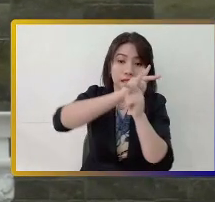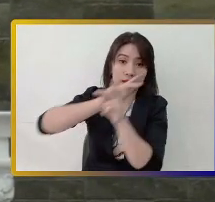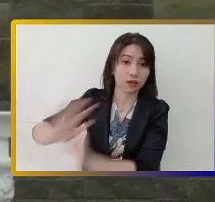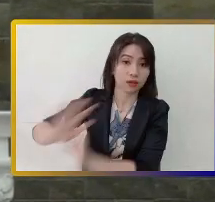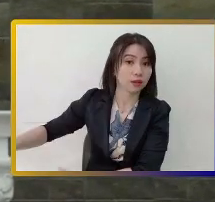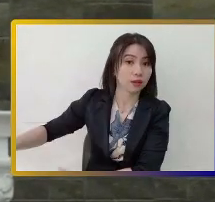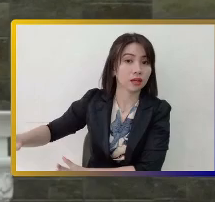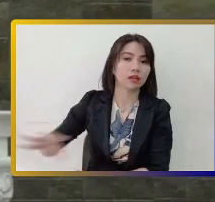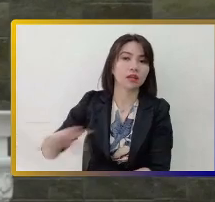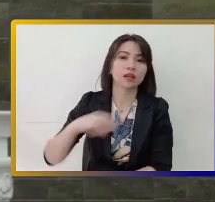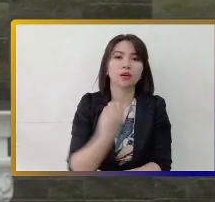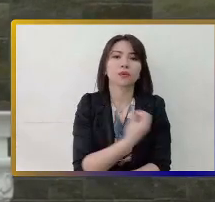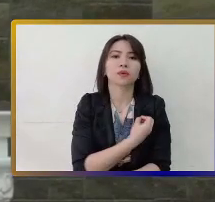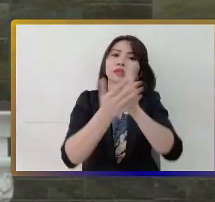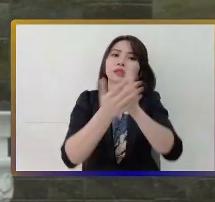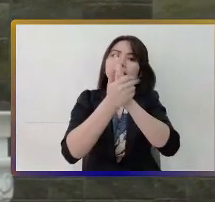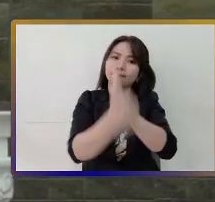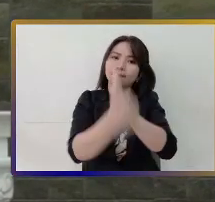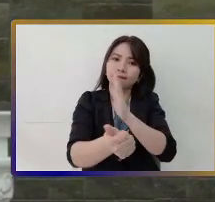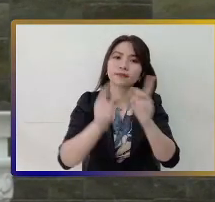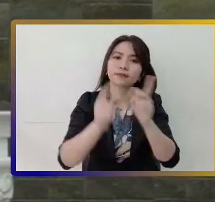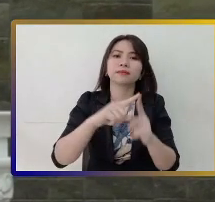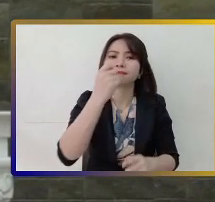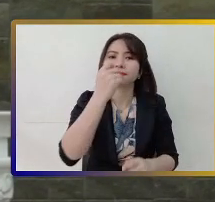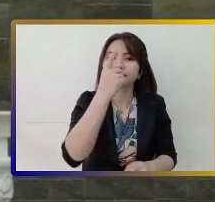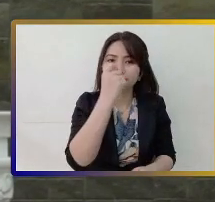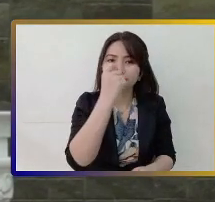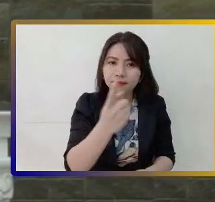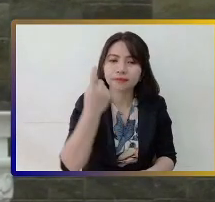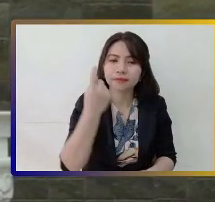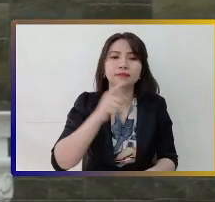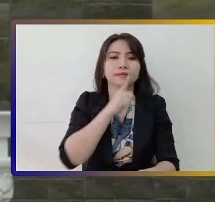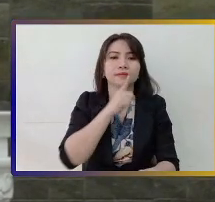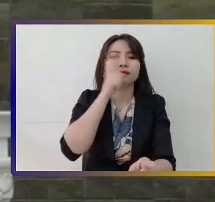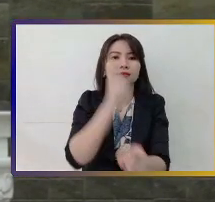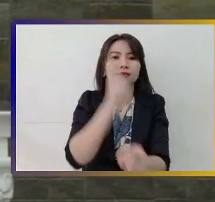our ability to understand the truth.